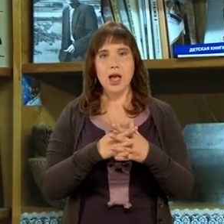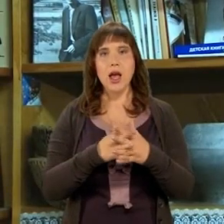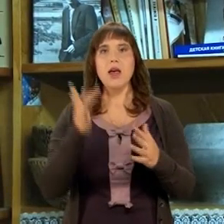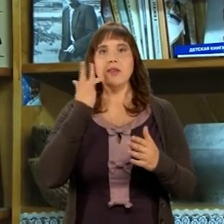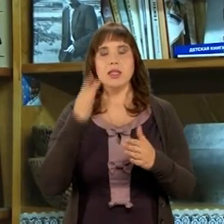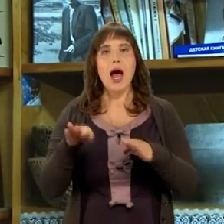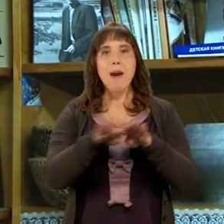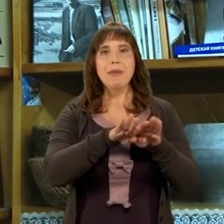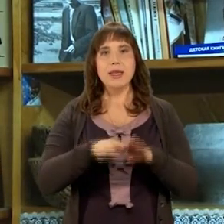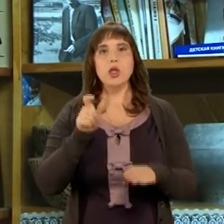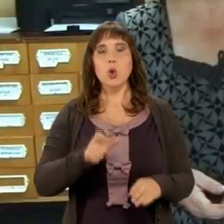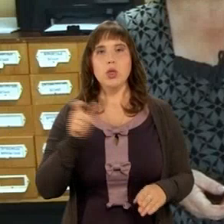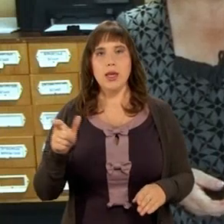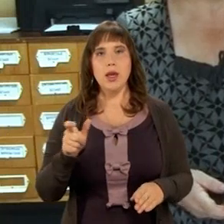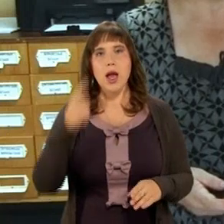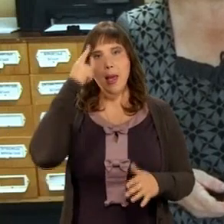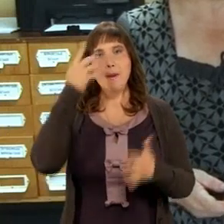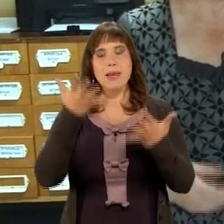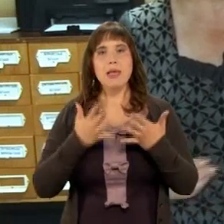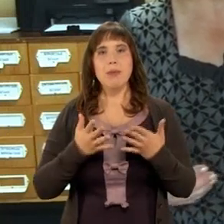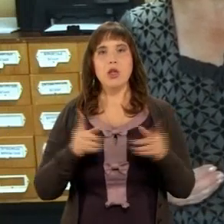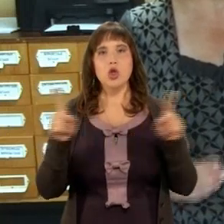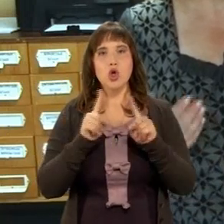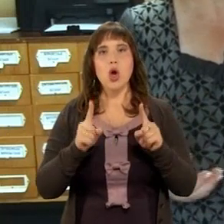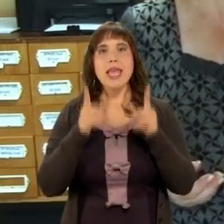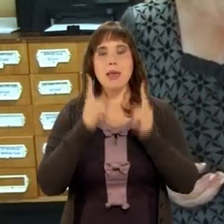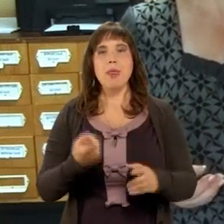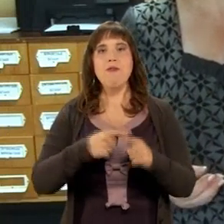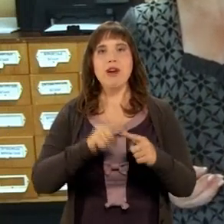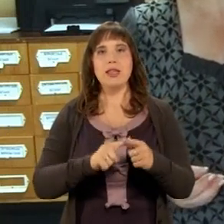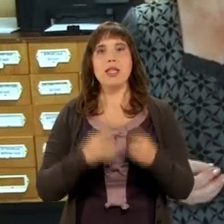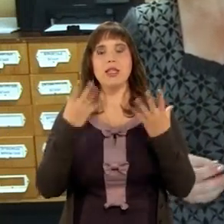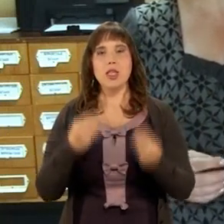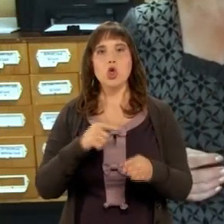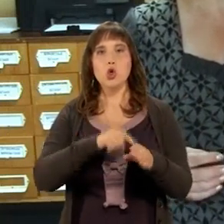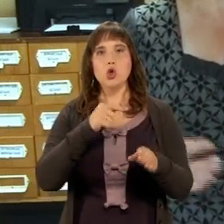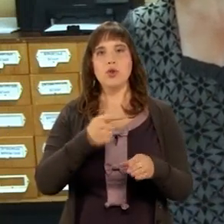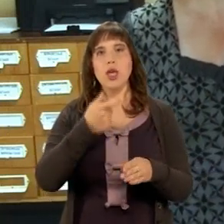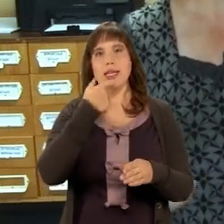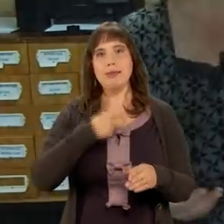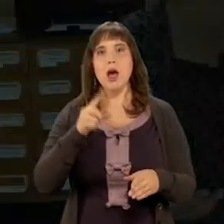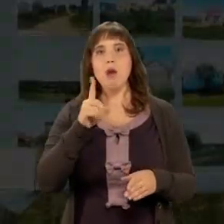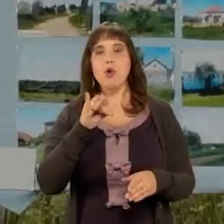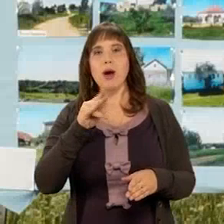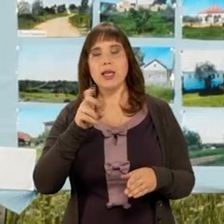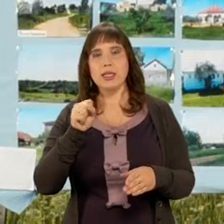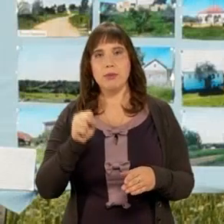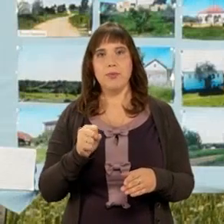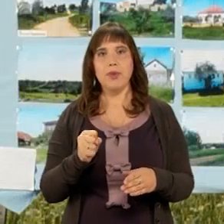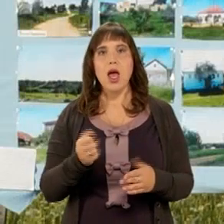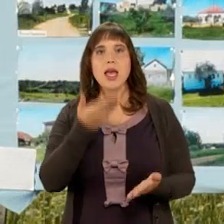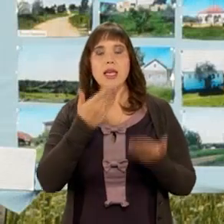всегда объединяет людей. И они понимают, что вот именно в этот день они чувствуют себя вот бурмакинцами. Взять